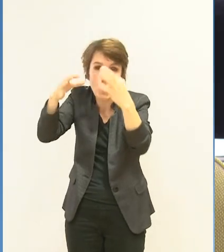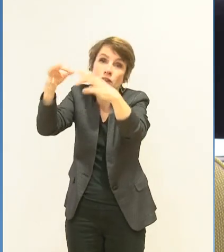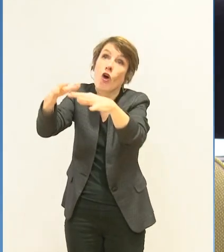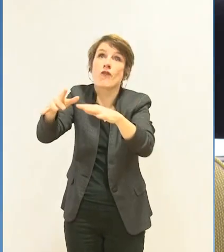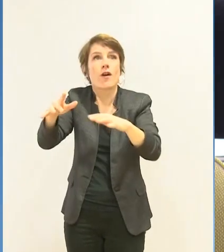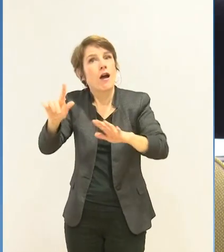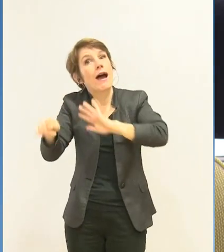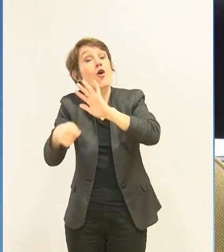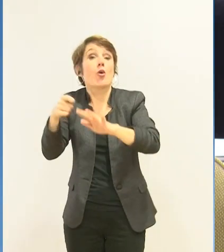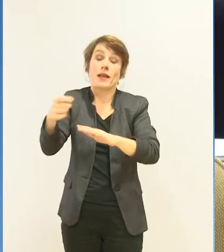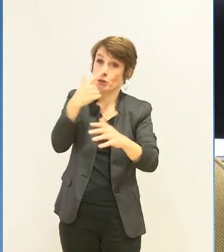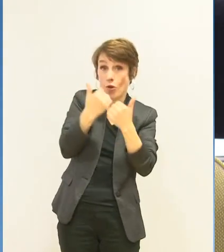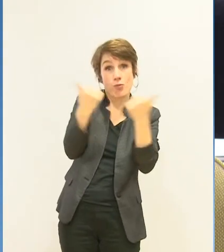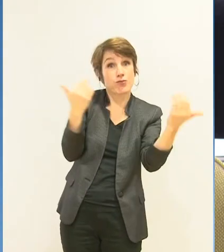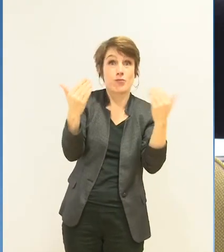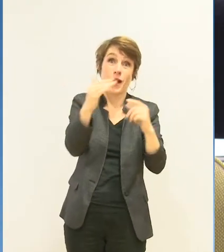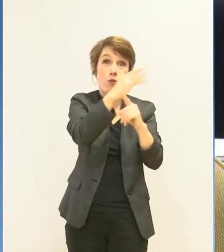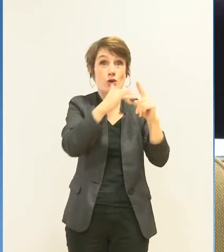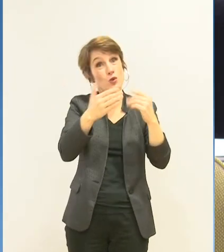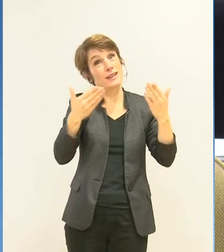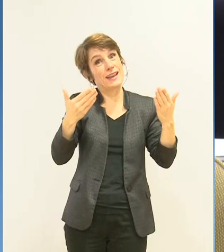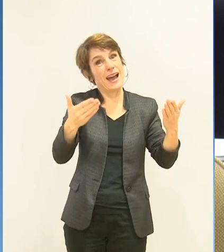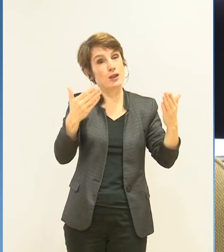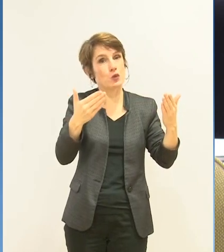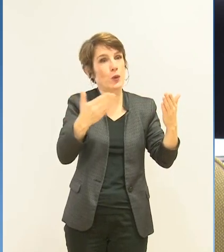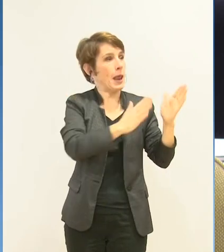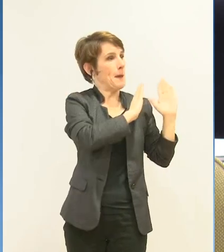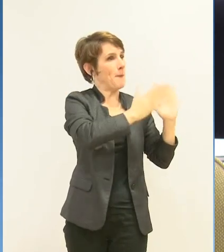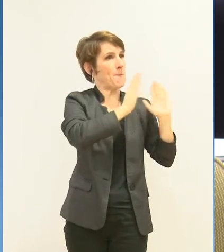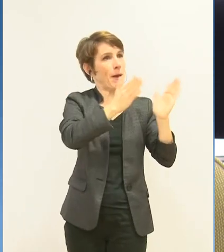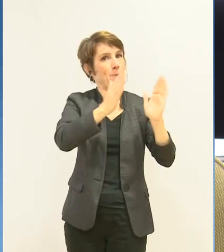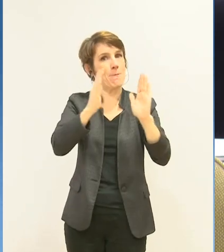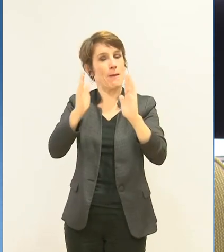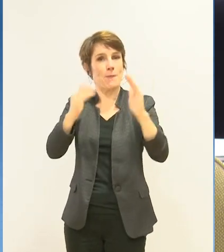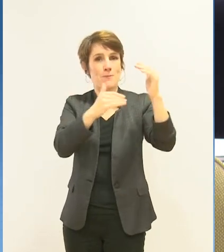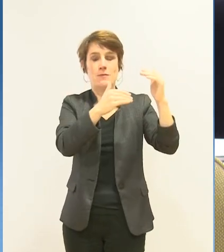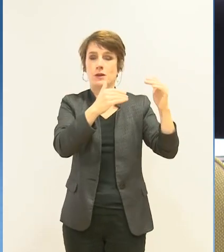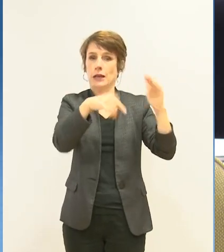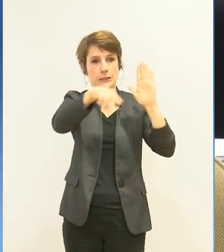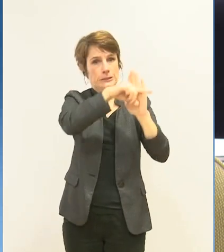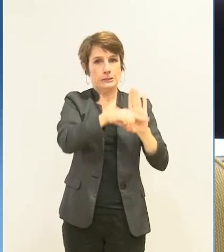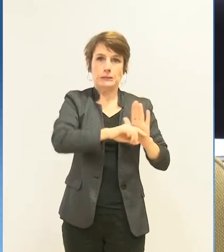forcément la société actuelle très policé est très cadré